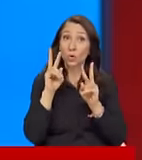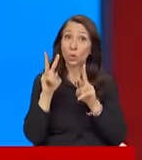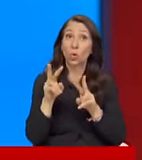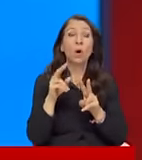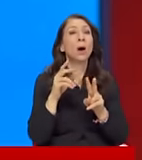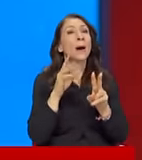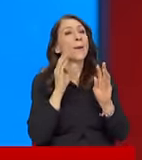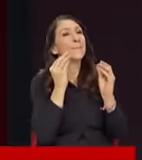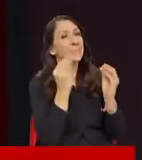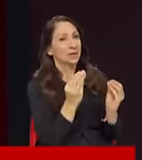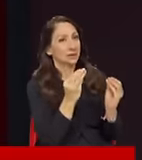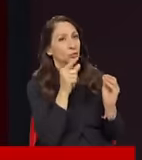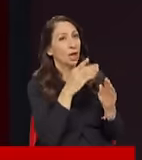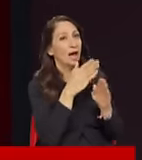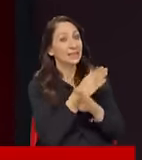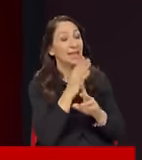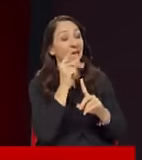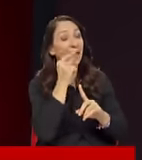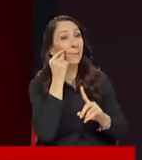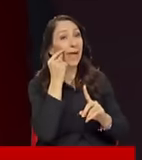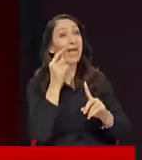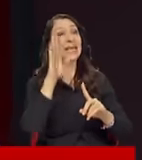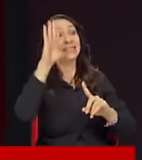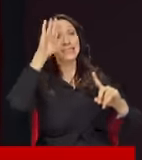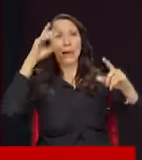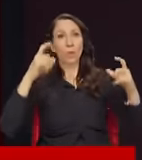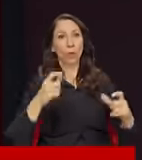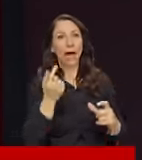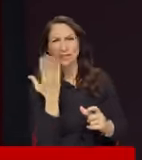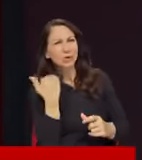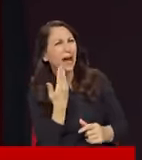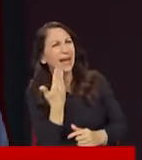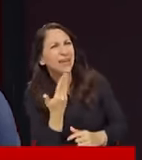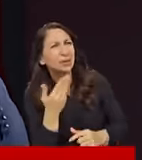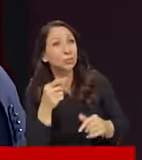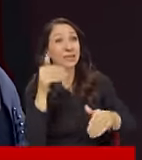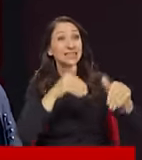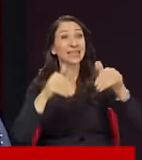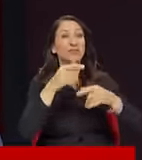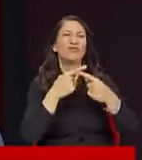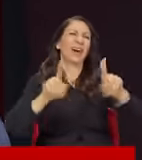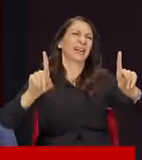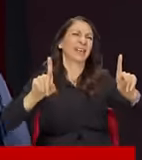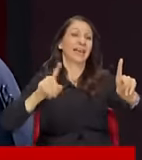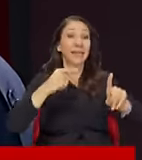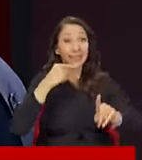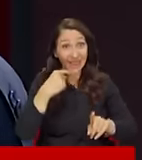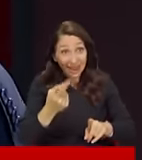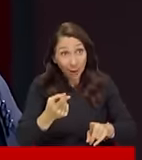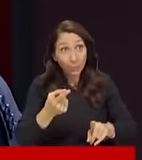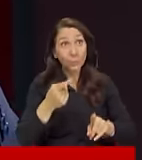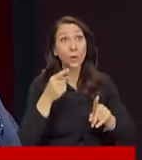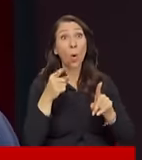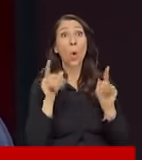acaba? Bakınız, bu da aslında İlker Bey, İstanbul'un az önce anlattığım bu seçim farklı seçim dediğim